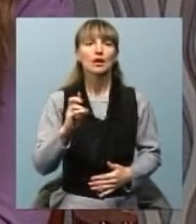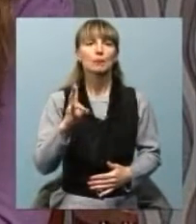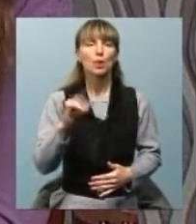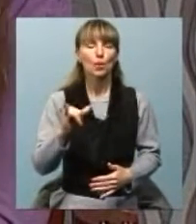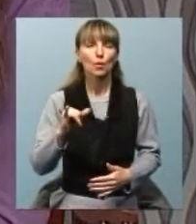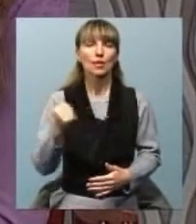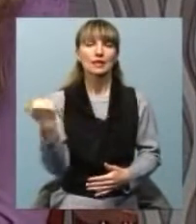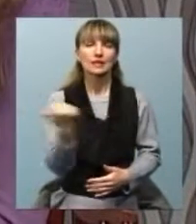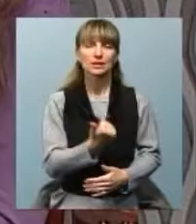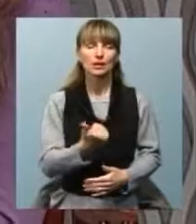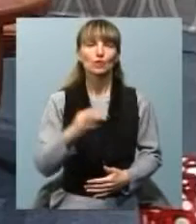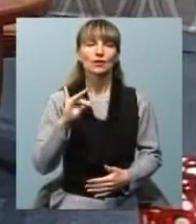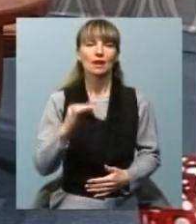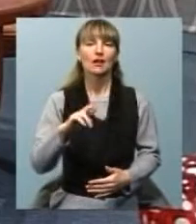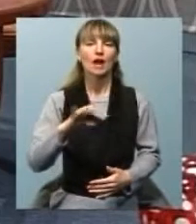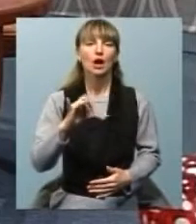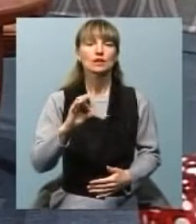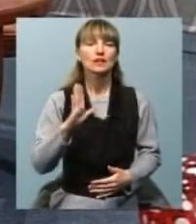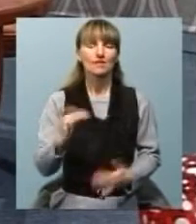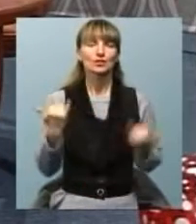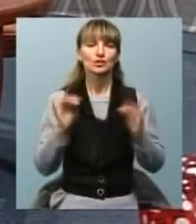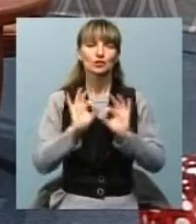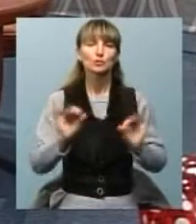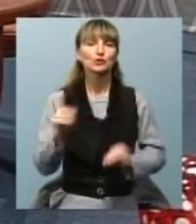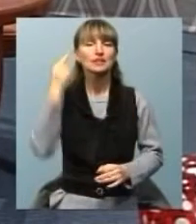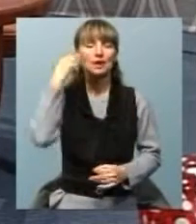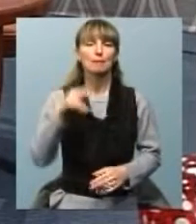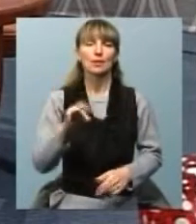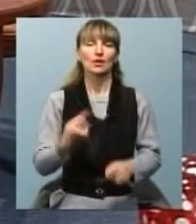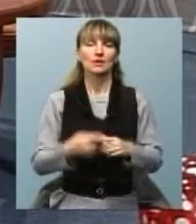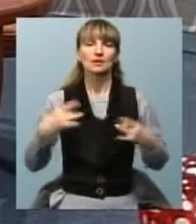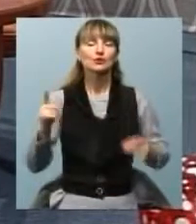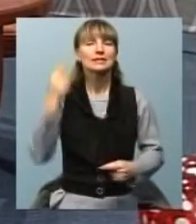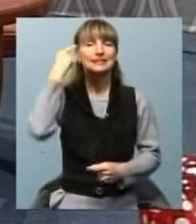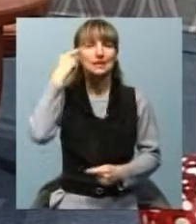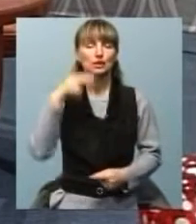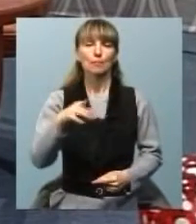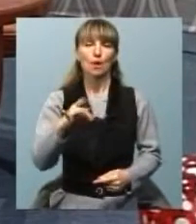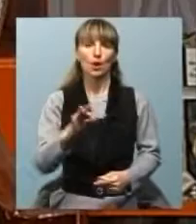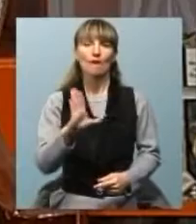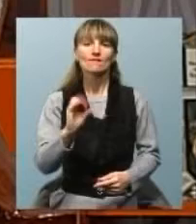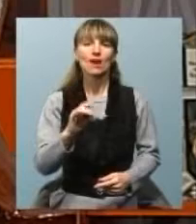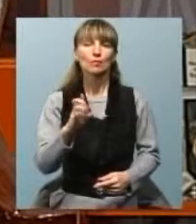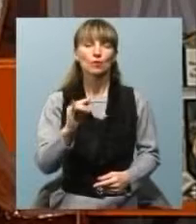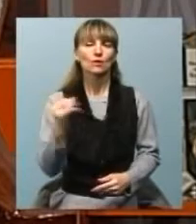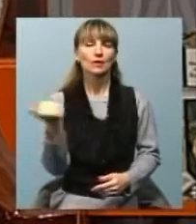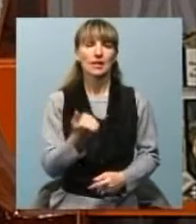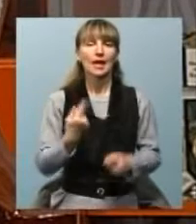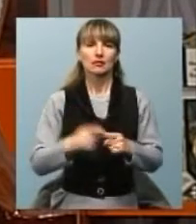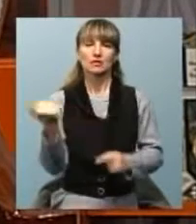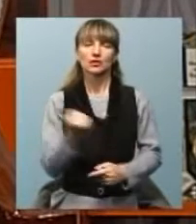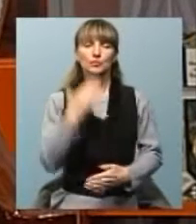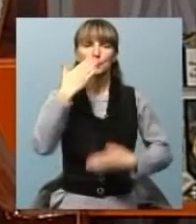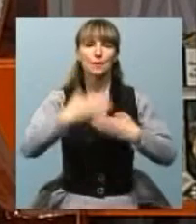неділю. Ну і, власне, Ярослав зараз нам і розповість, що він знає про це свято. Що тобі відомо про вербну неділю? Вербна неділя – це